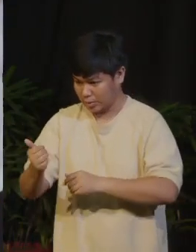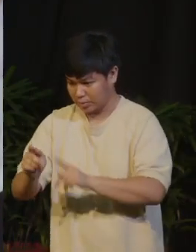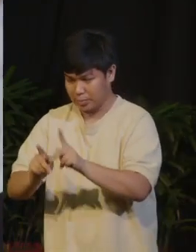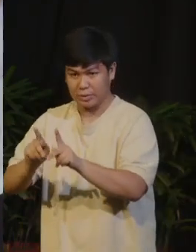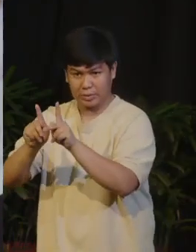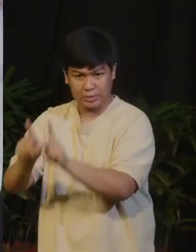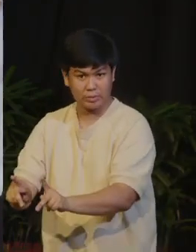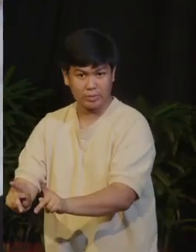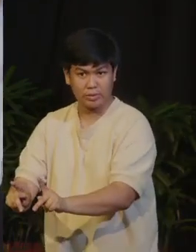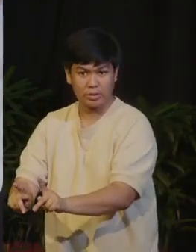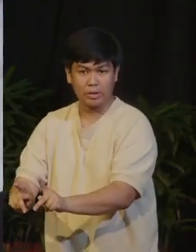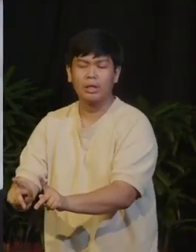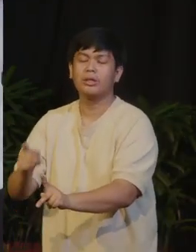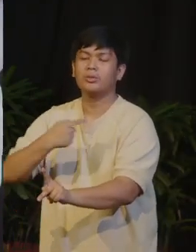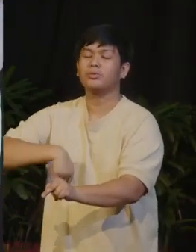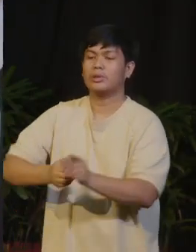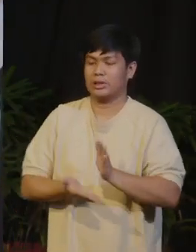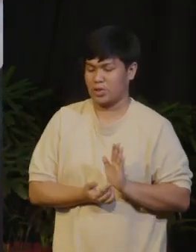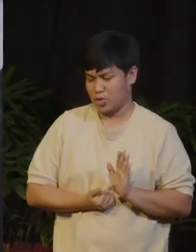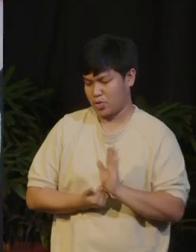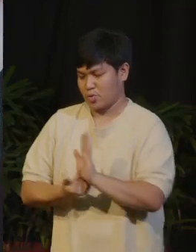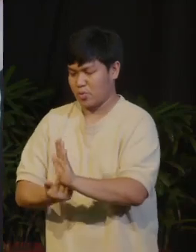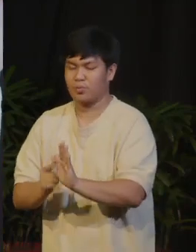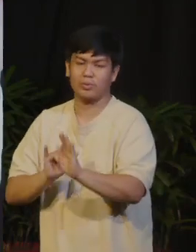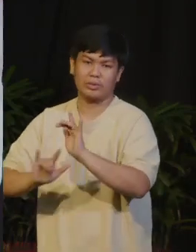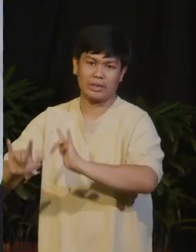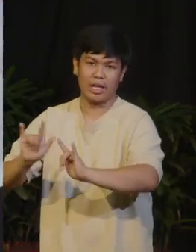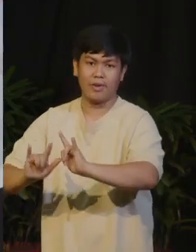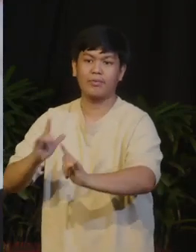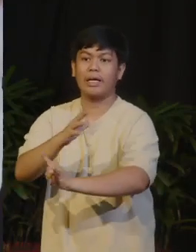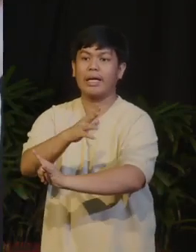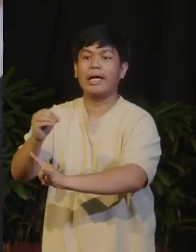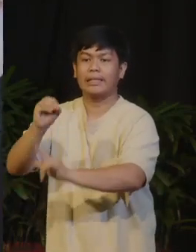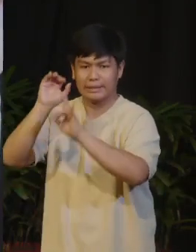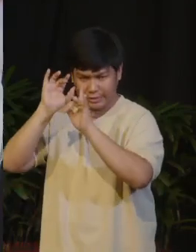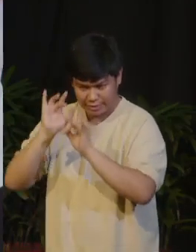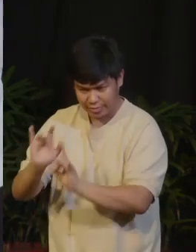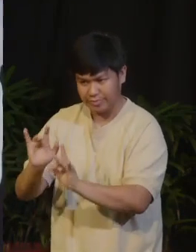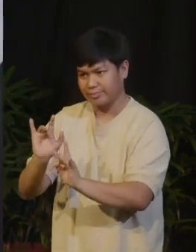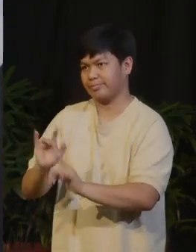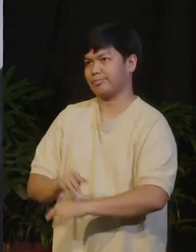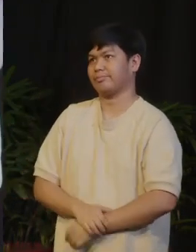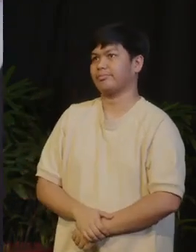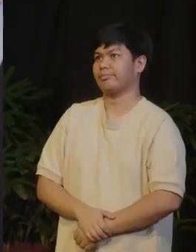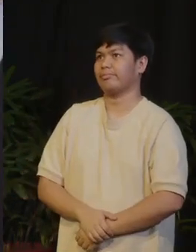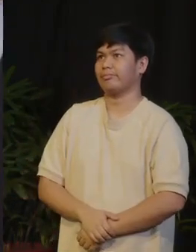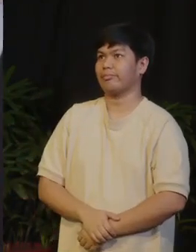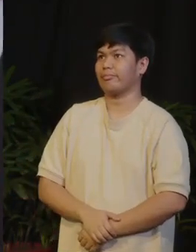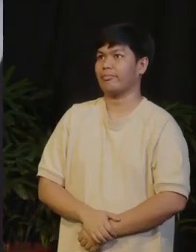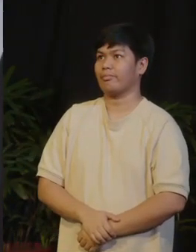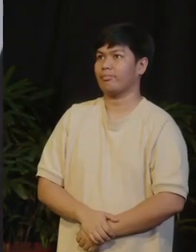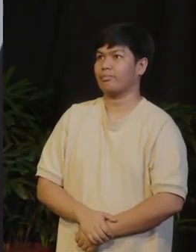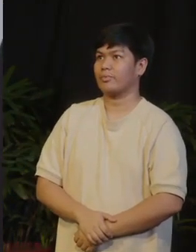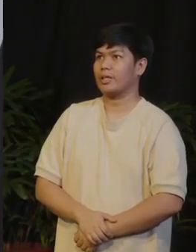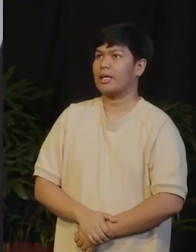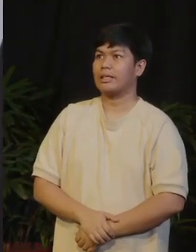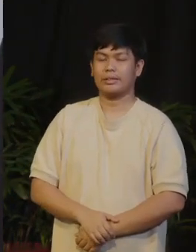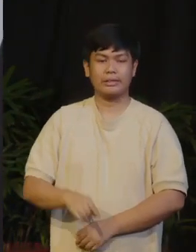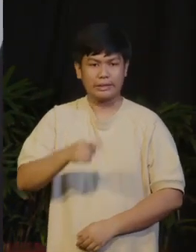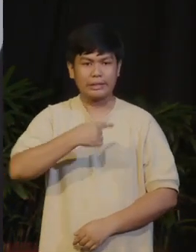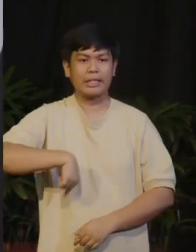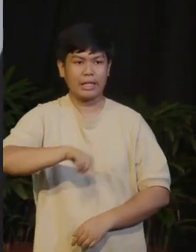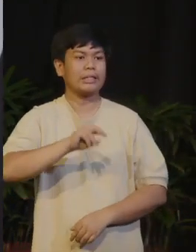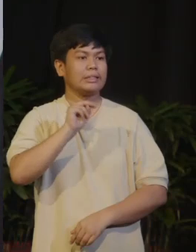paghuhusga. Pangalawa, maging labis na mapagpatawad at mapagbigay sa kapwa. Yun ang sinasabi